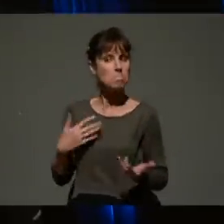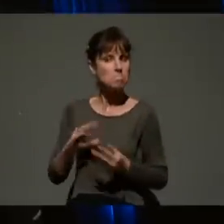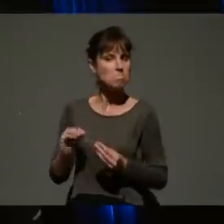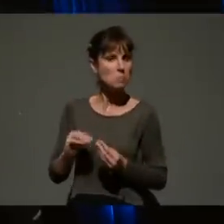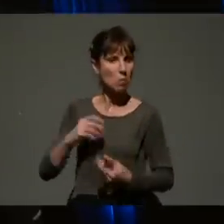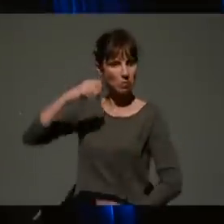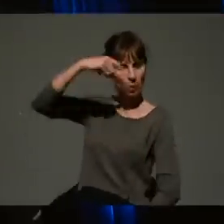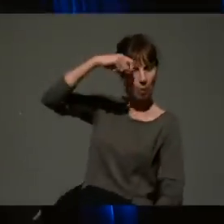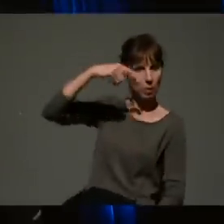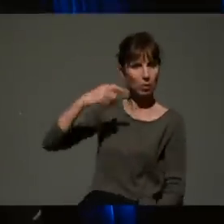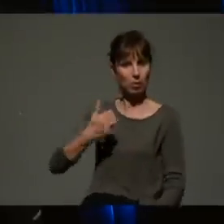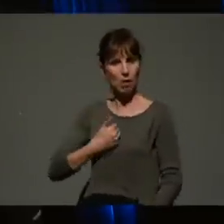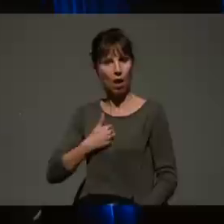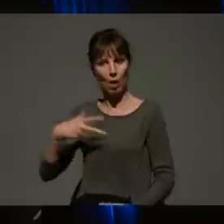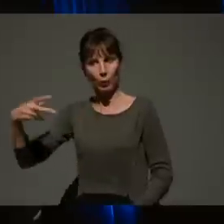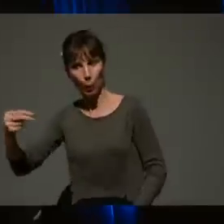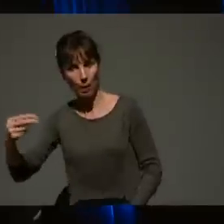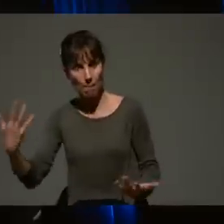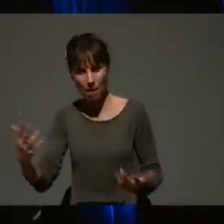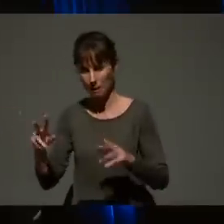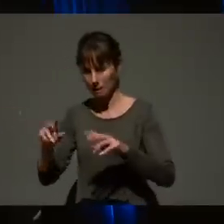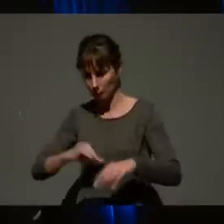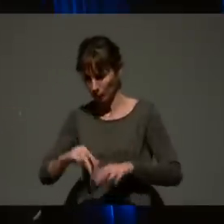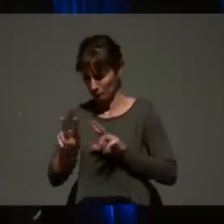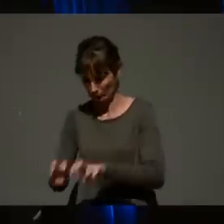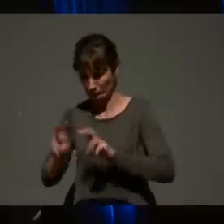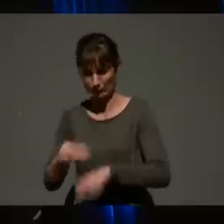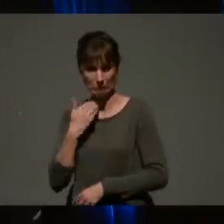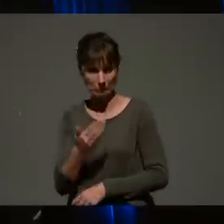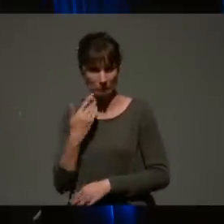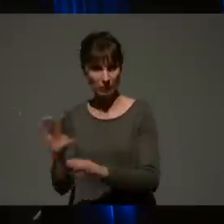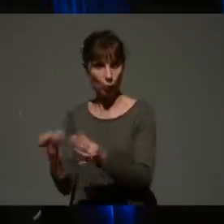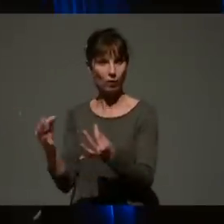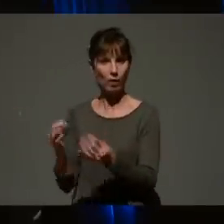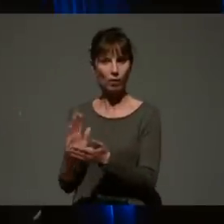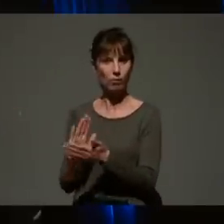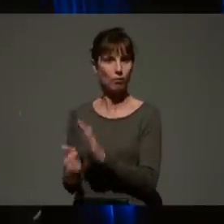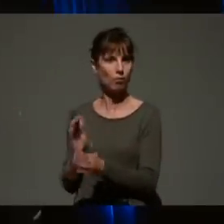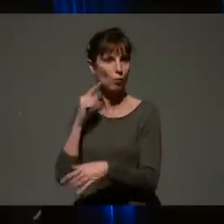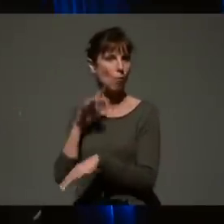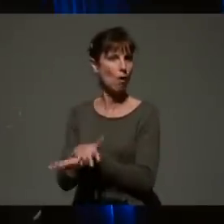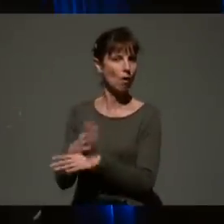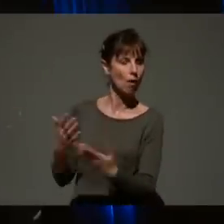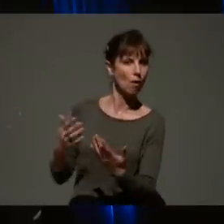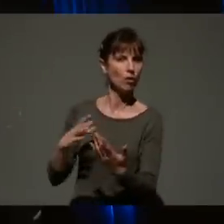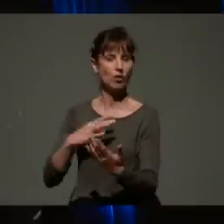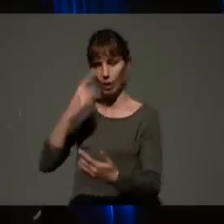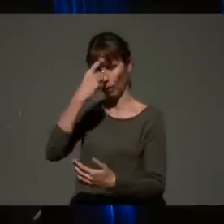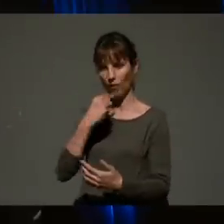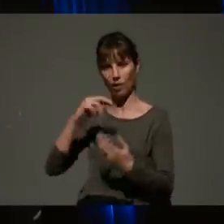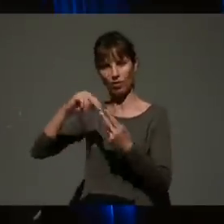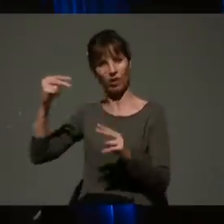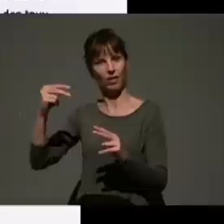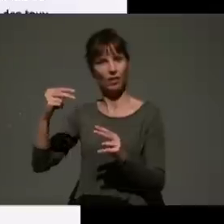la testostérone, mais on ne va pas retrouver de métabolite dans les urines. Donc, ça veut dire que ces sujets-là ne seront pas vus, pas pris, parce qu'ils ont un profil